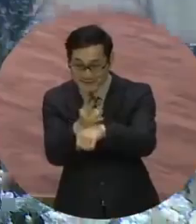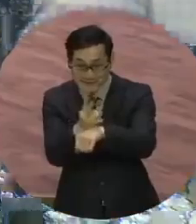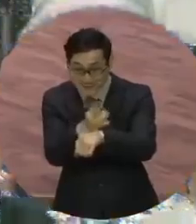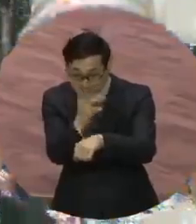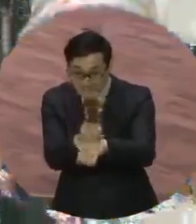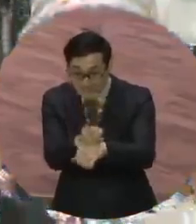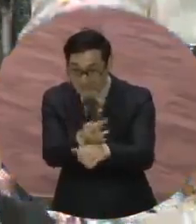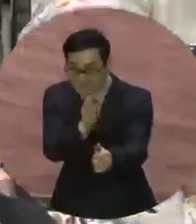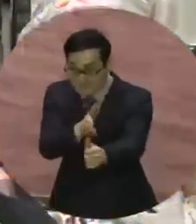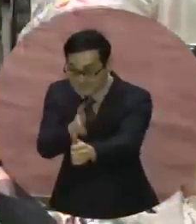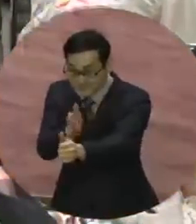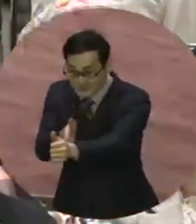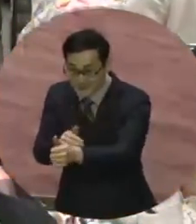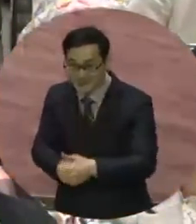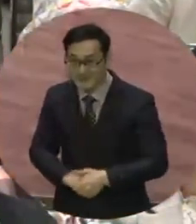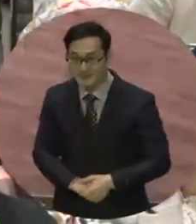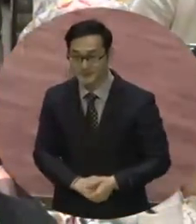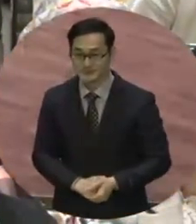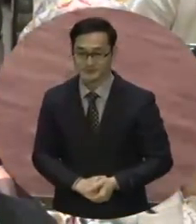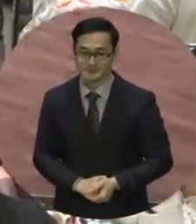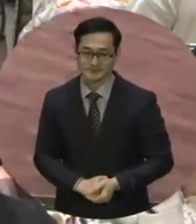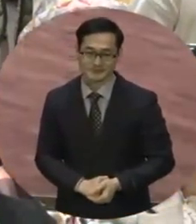바랍니다.